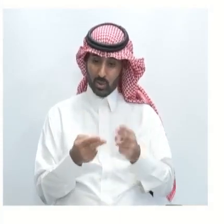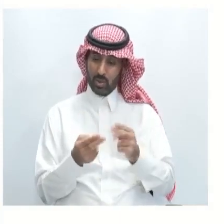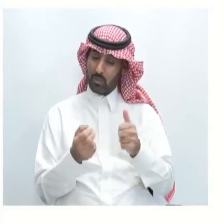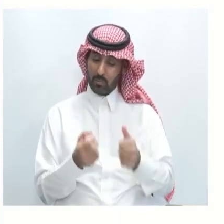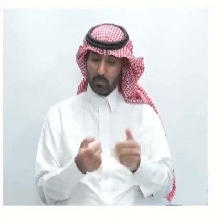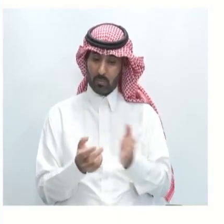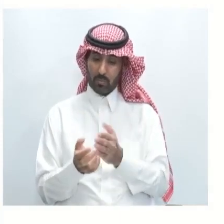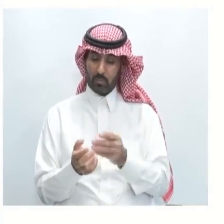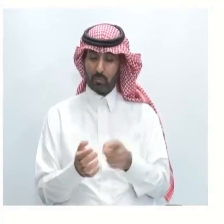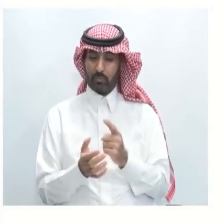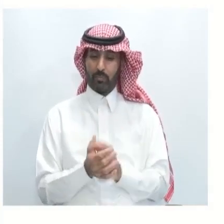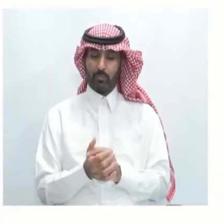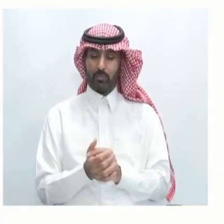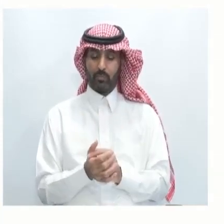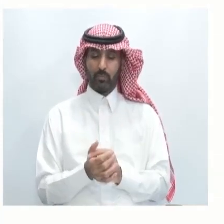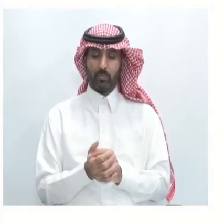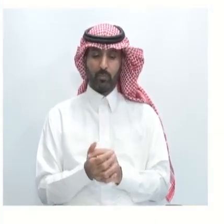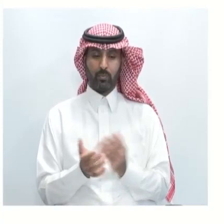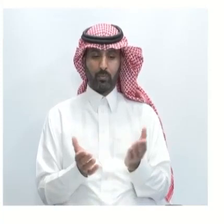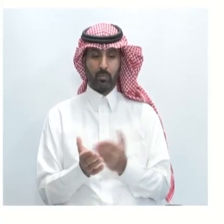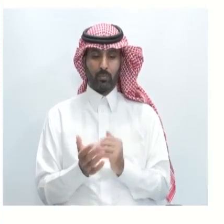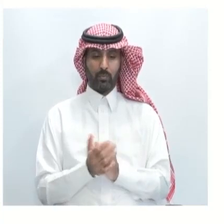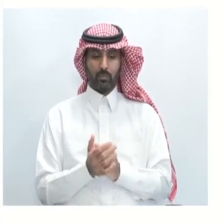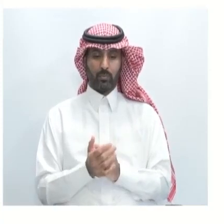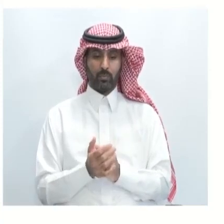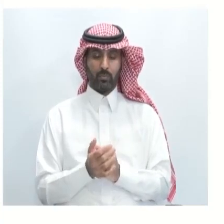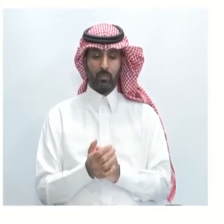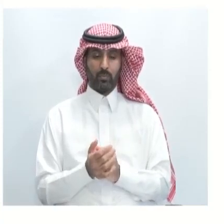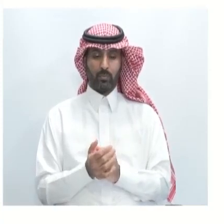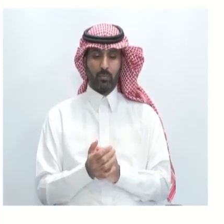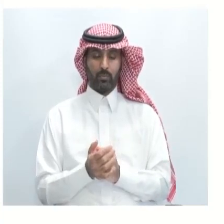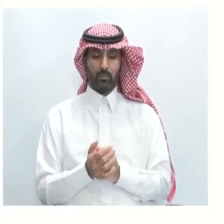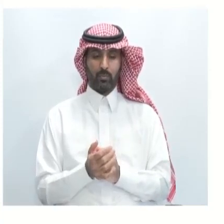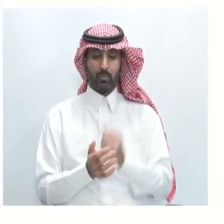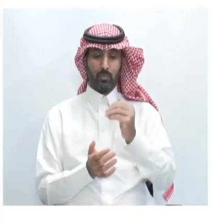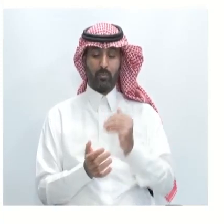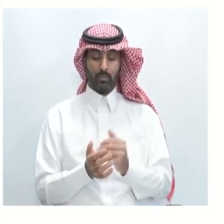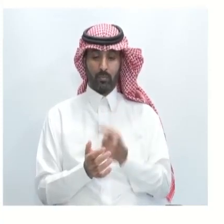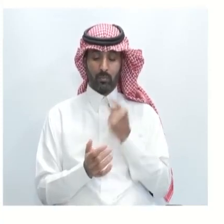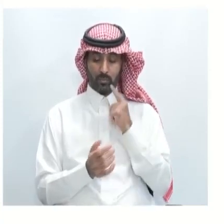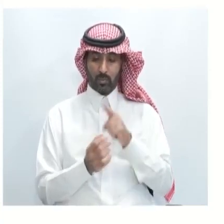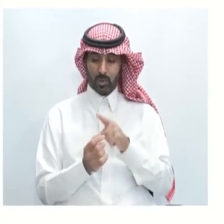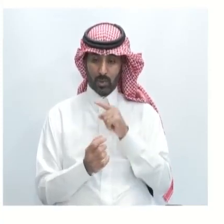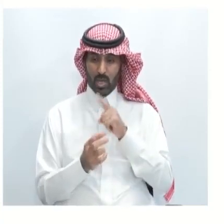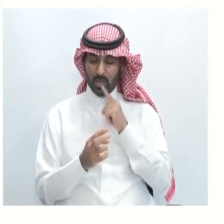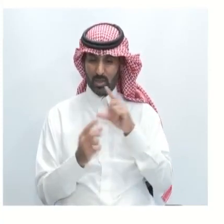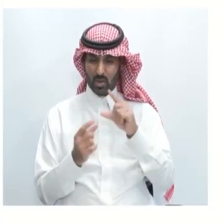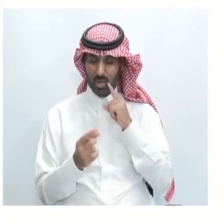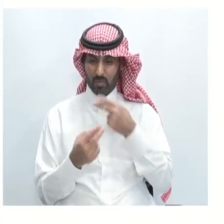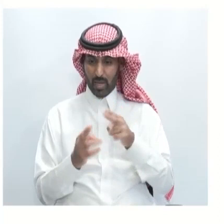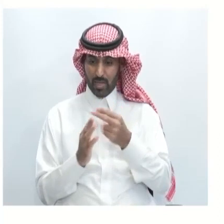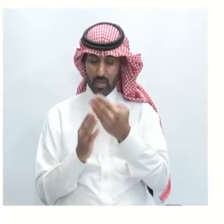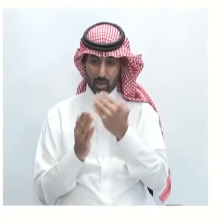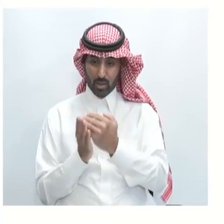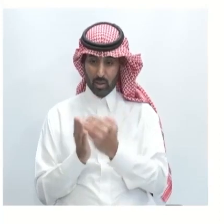مقدمه كبرى كليه اذا حققنا الشرطان الاساسيه ان تكون مقدم الصغرى موجبه وان